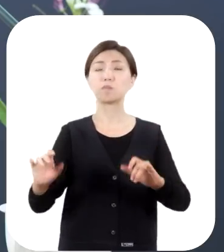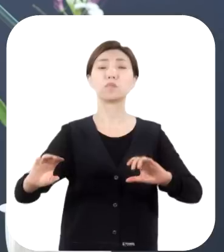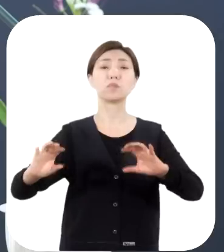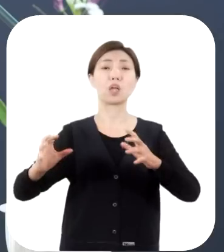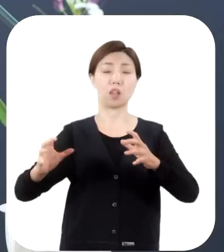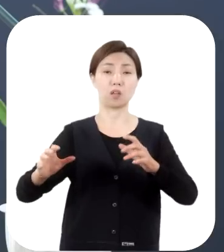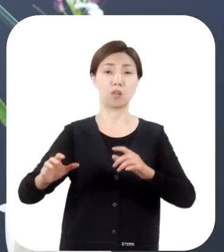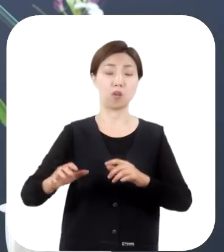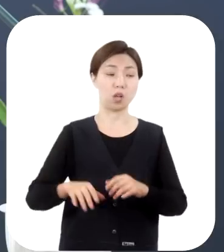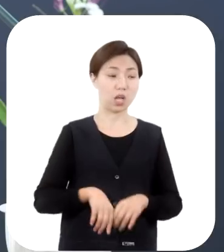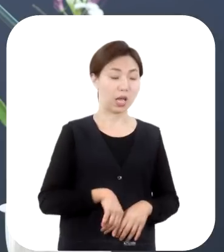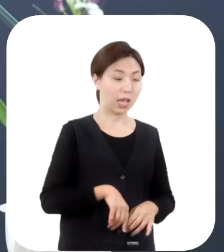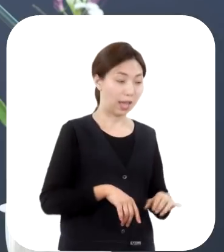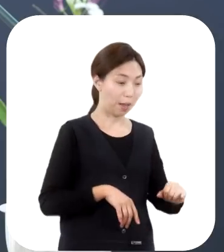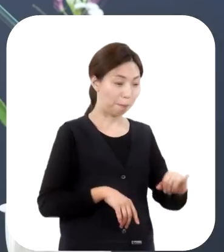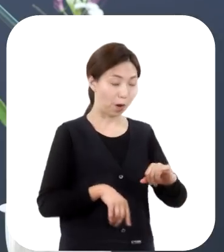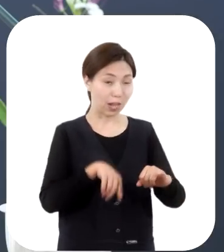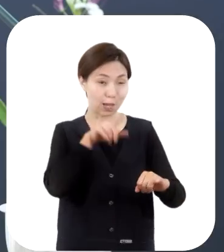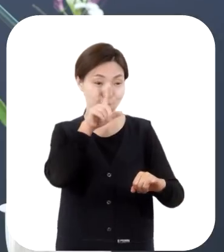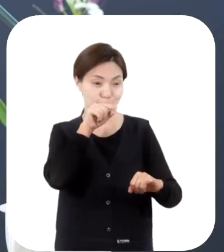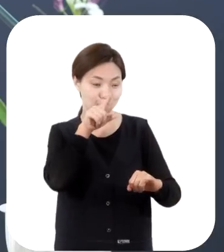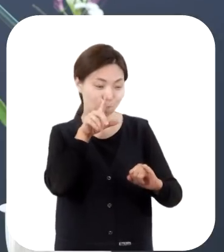새가 벌레를 쪼아먹는 것과